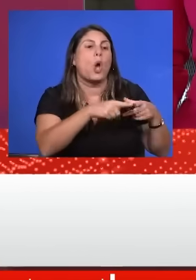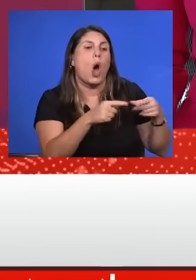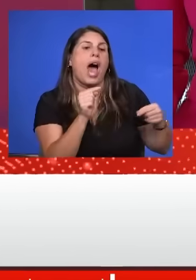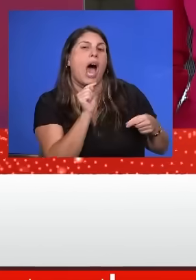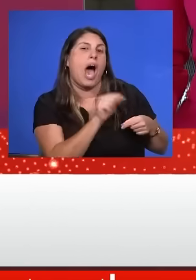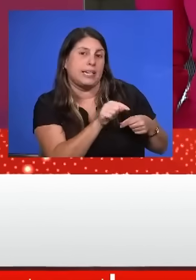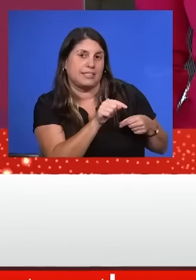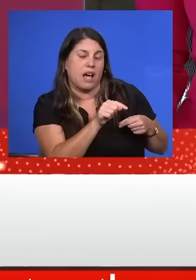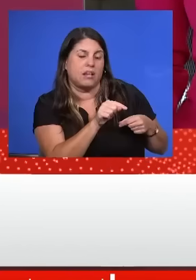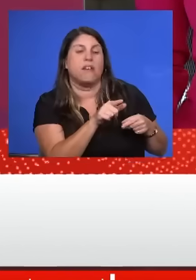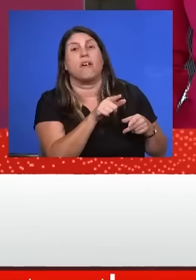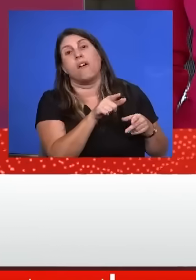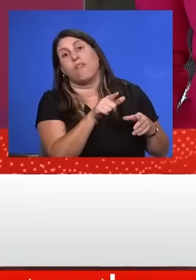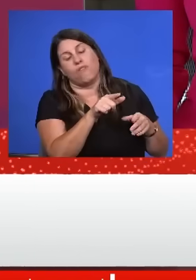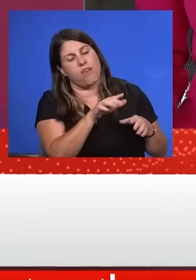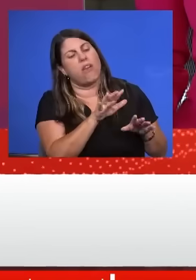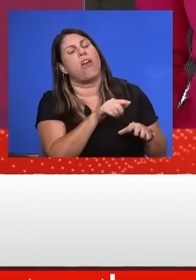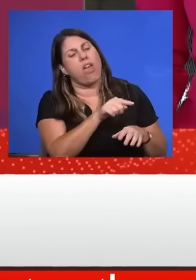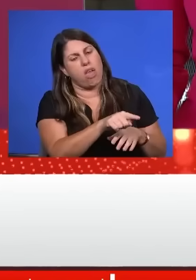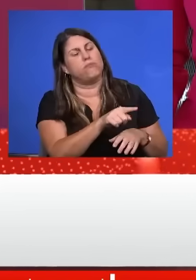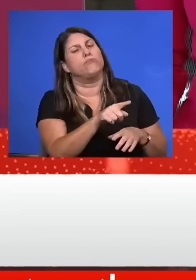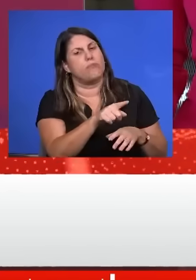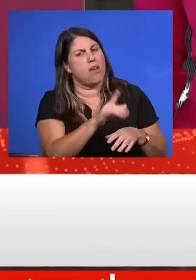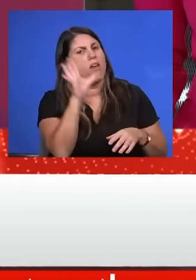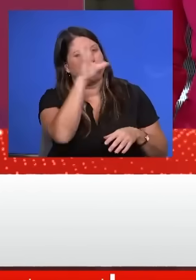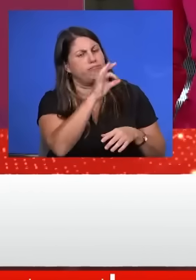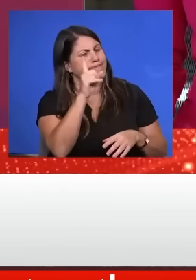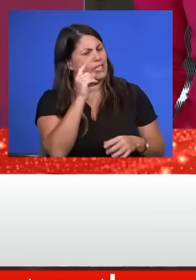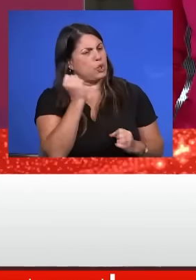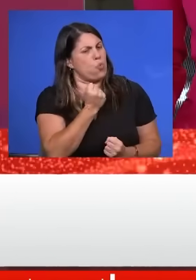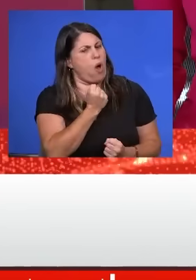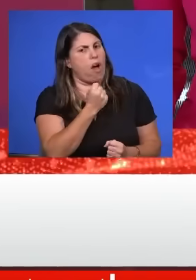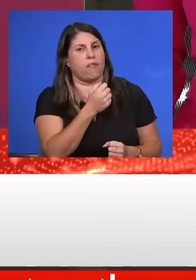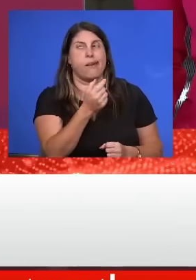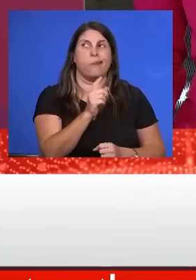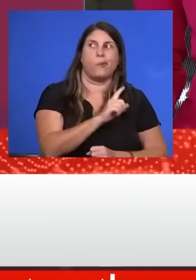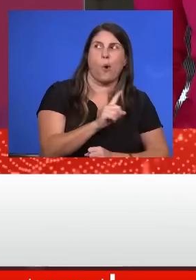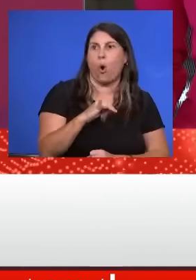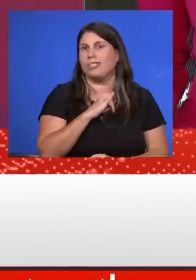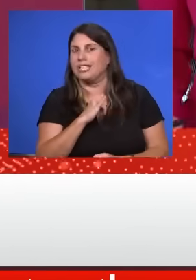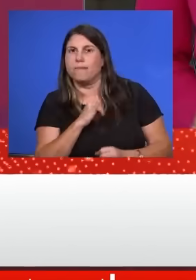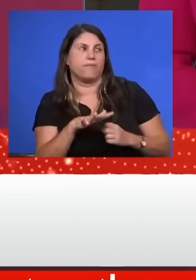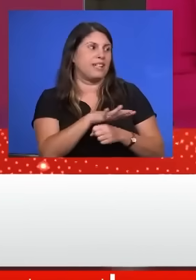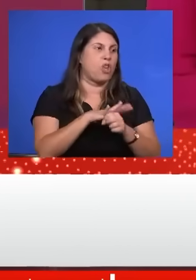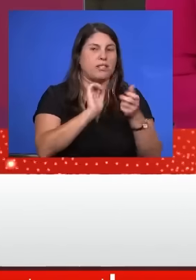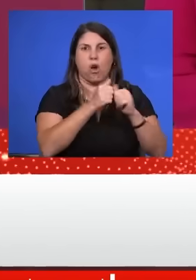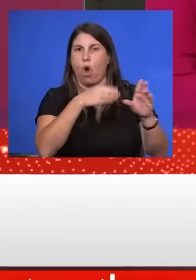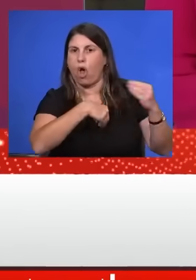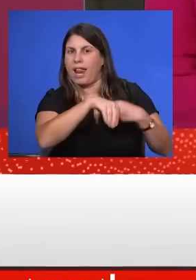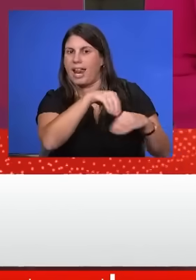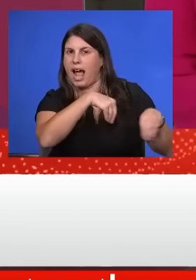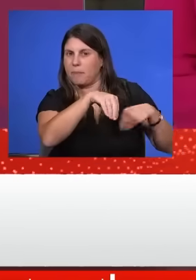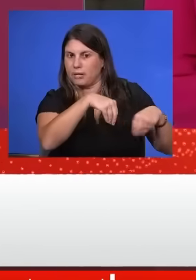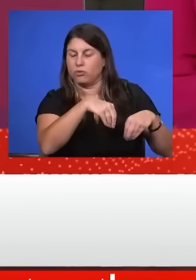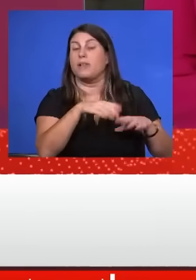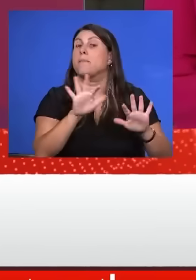הרבה הרבה יותר קשוחה, הם לא ממהרים להשתכנע או להגמיש את הדברים. מה כן משפיע עליהם? וזו נקודה חשובה. אנחנו